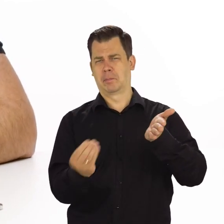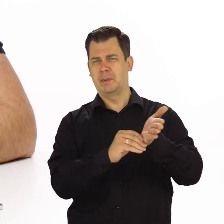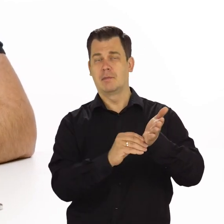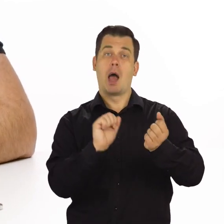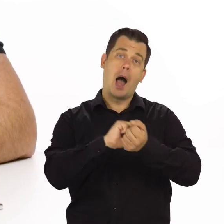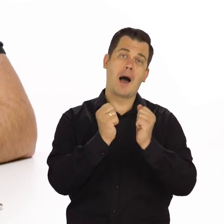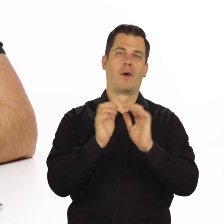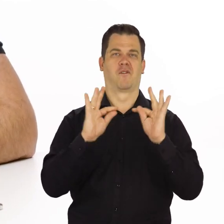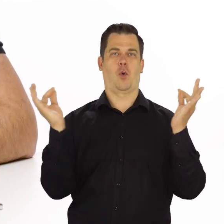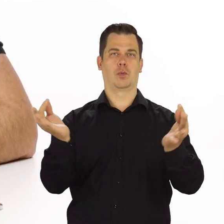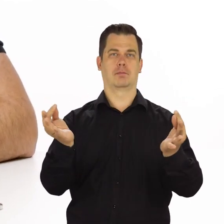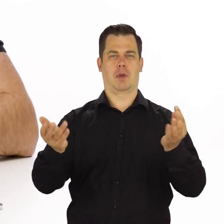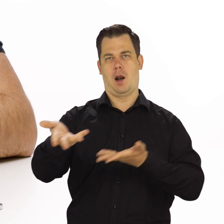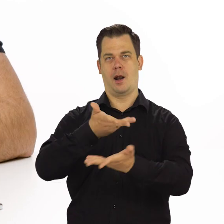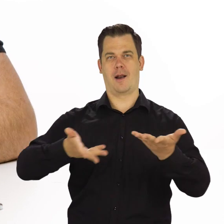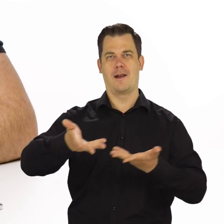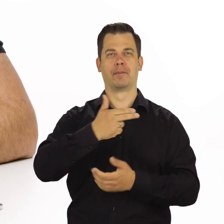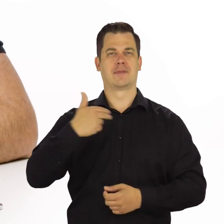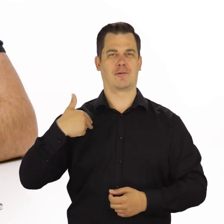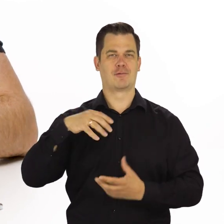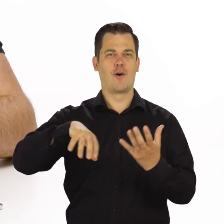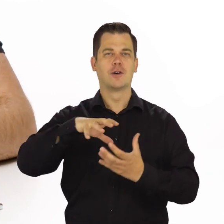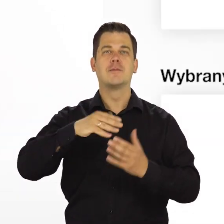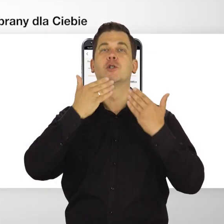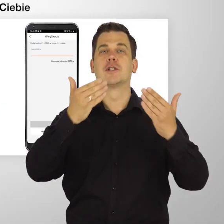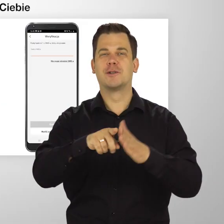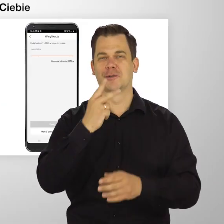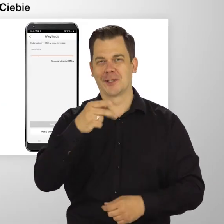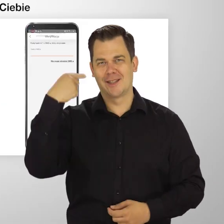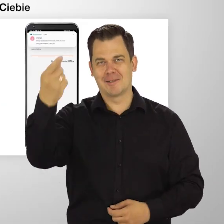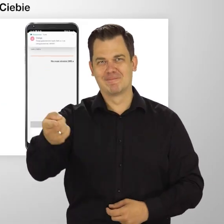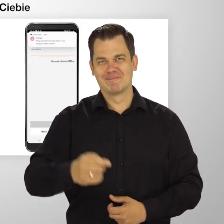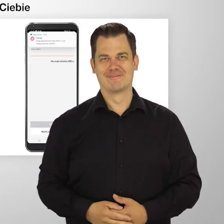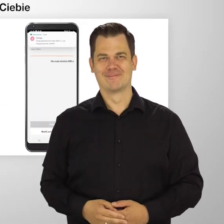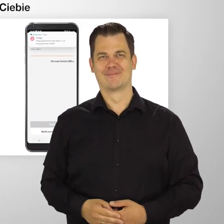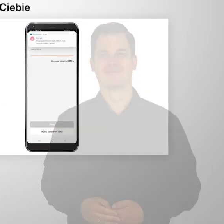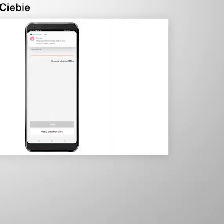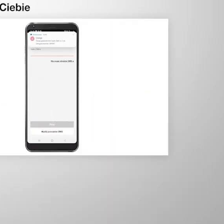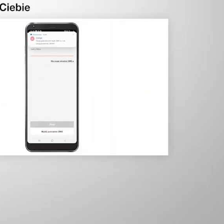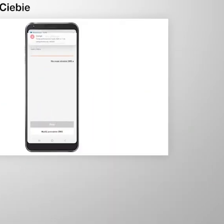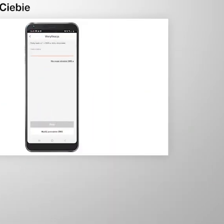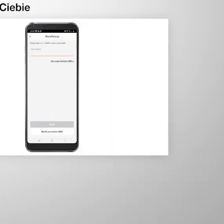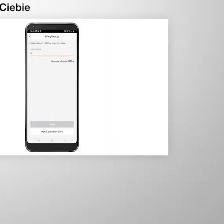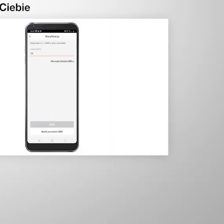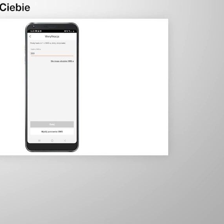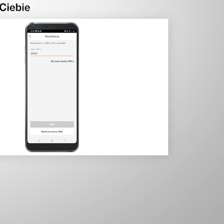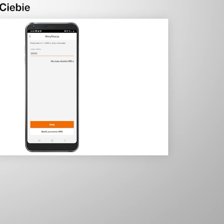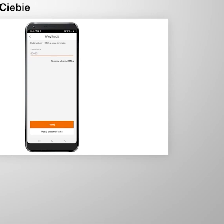pytania, zostaw je pod filmem lub zadaj je na forum Nasz Orange. Dziękuję i do zobaczenia!